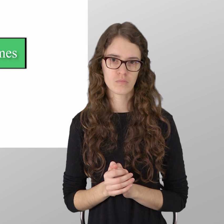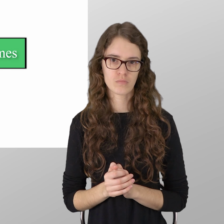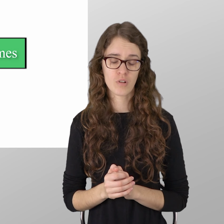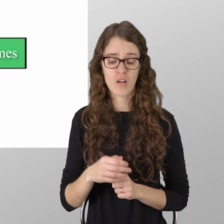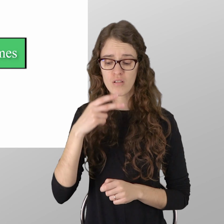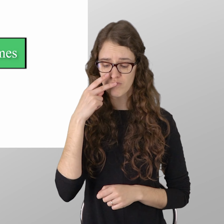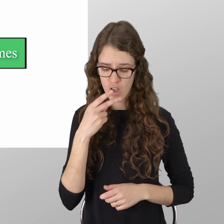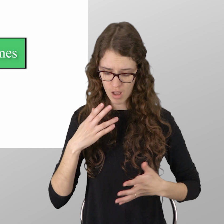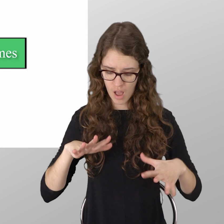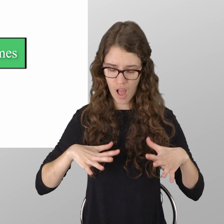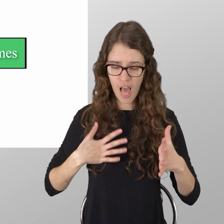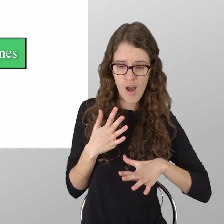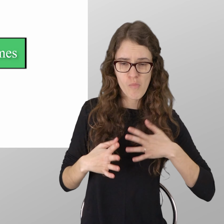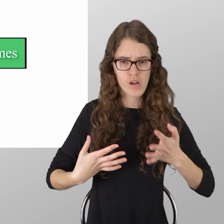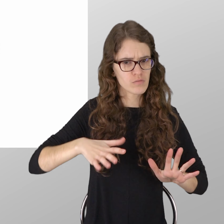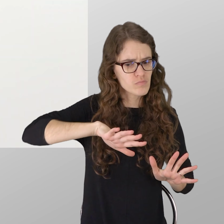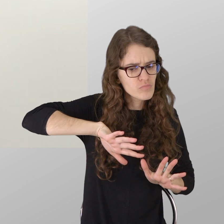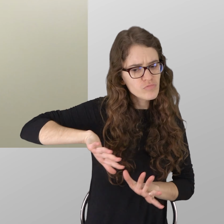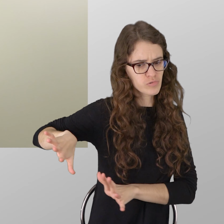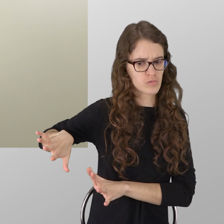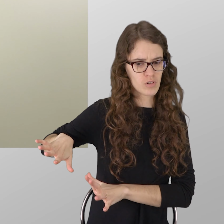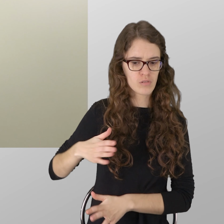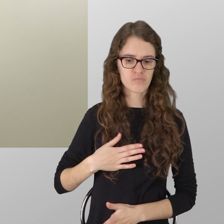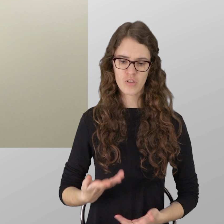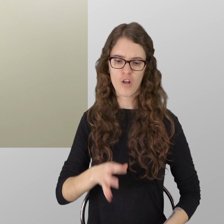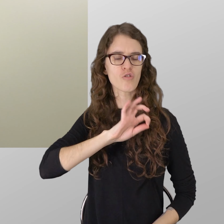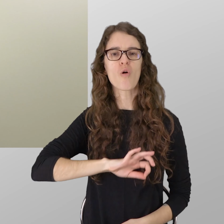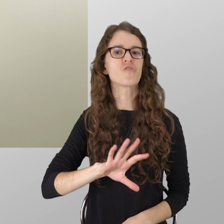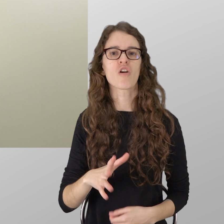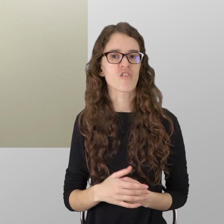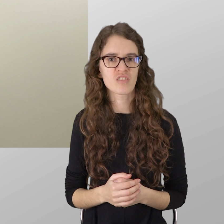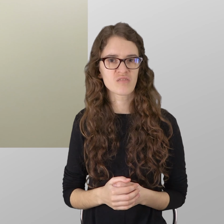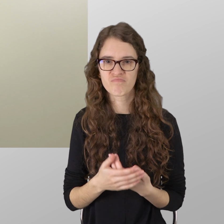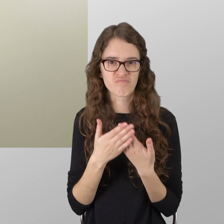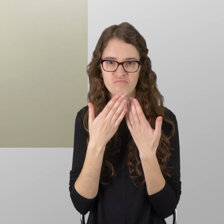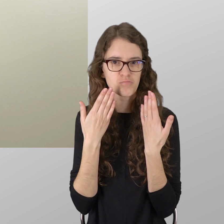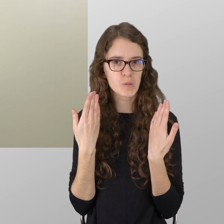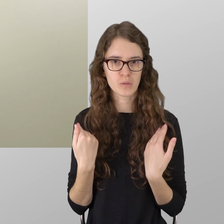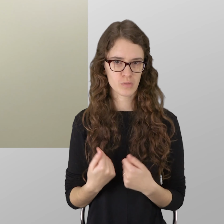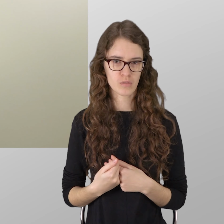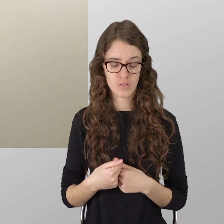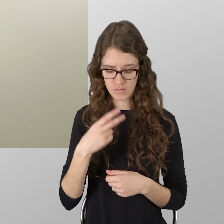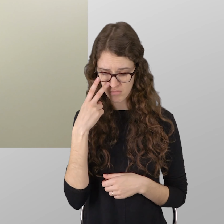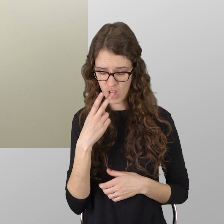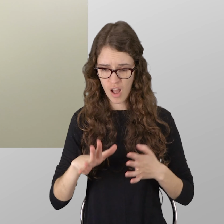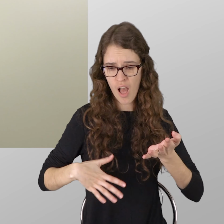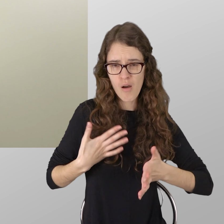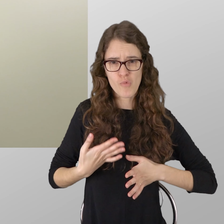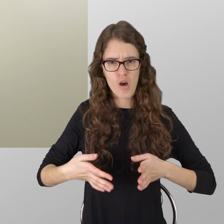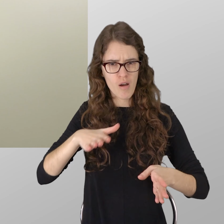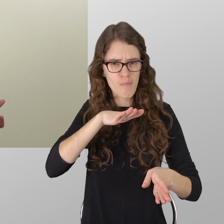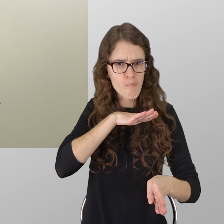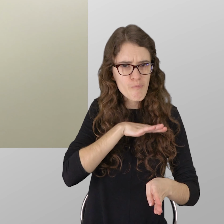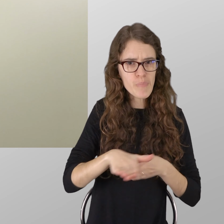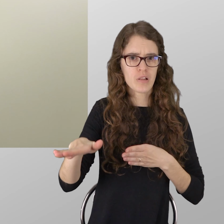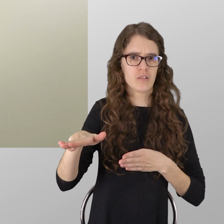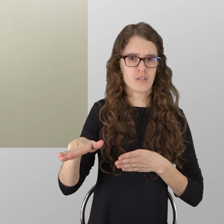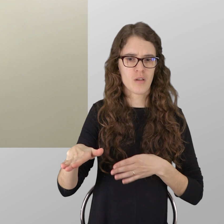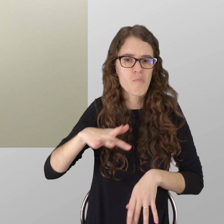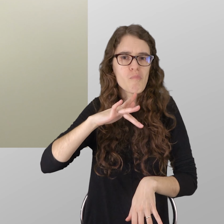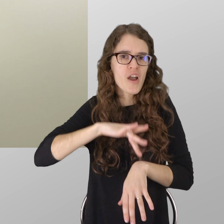tas vengimas nemalonių potirių. Vienas dalykas, kad mes negalime pilnai išgyventi visų emocijų, to pačiu ir